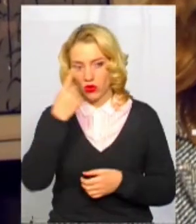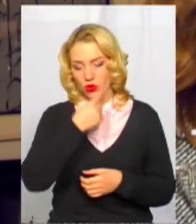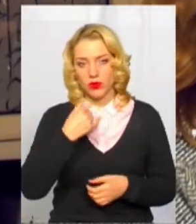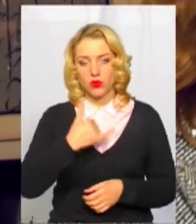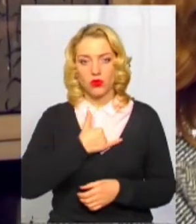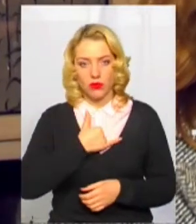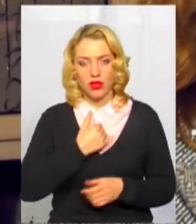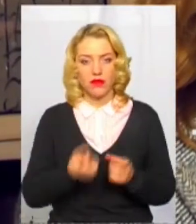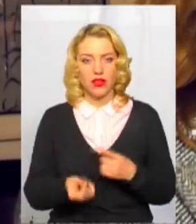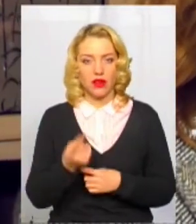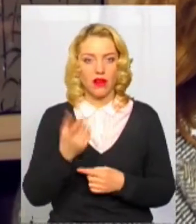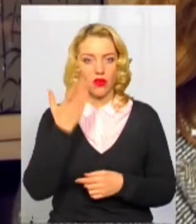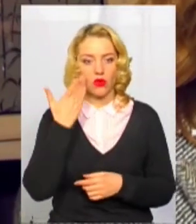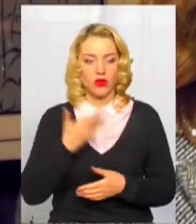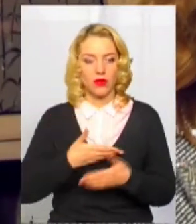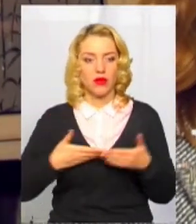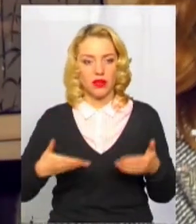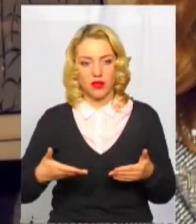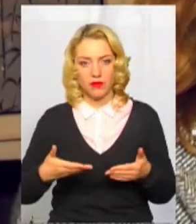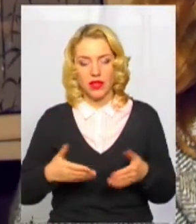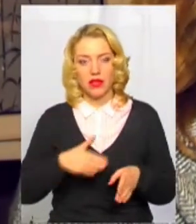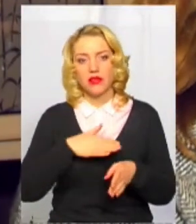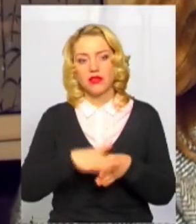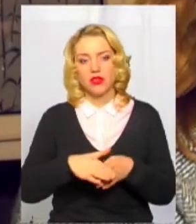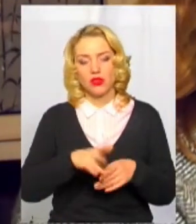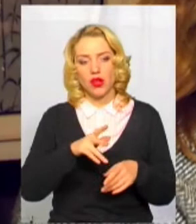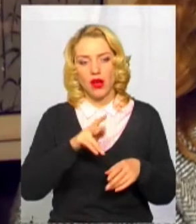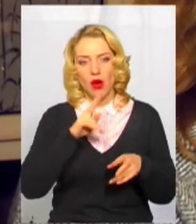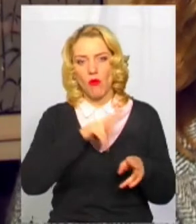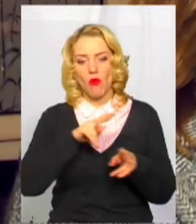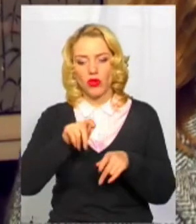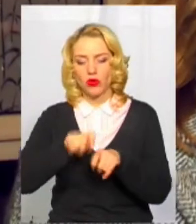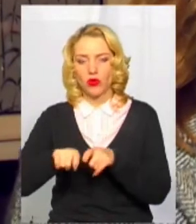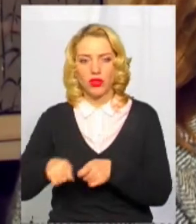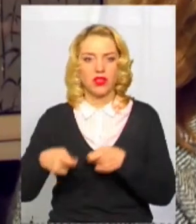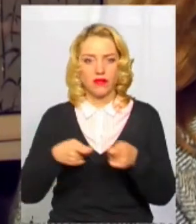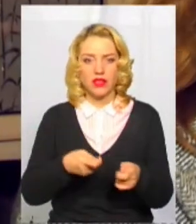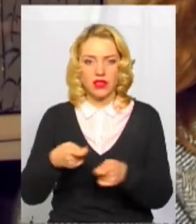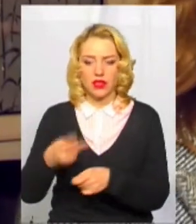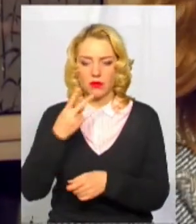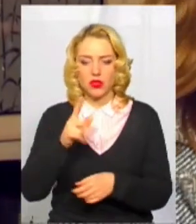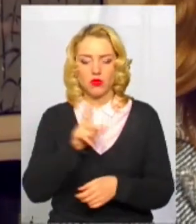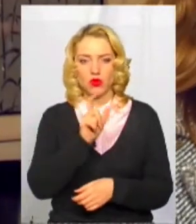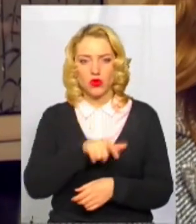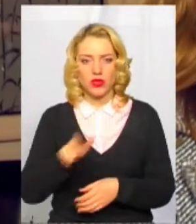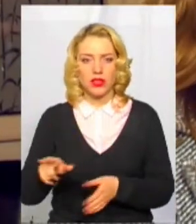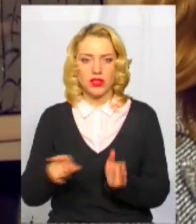мене виникає, коли ми, здійснюючи моніторингові візити, бачимо, що в осіб з